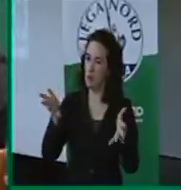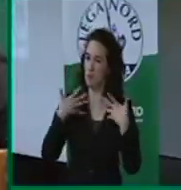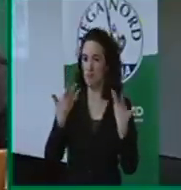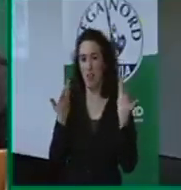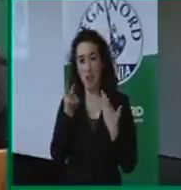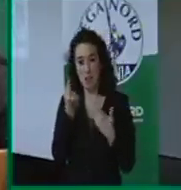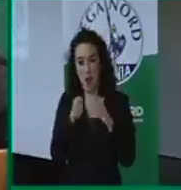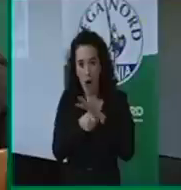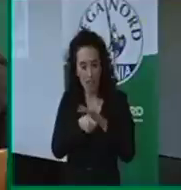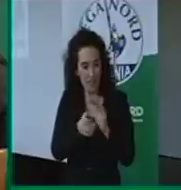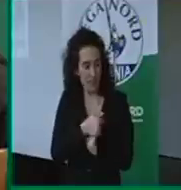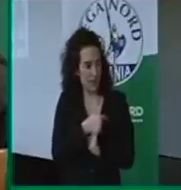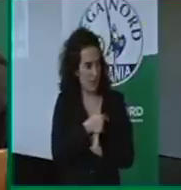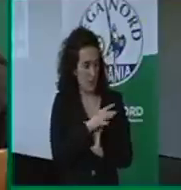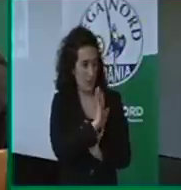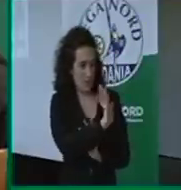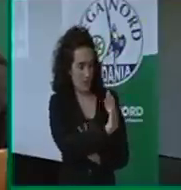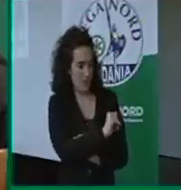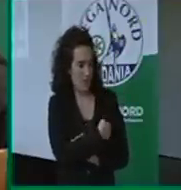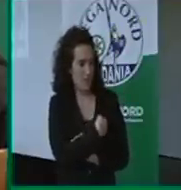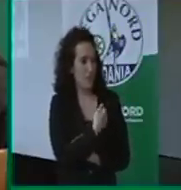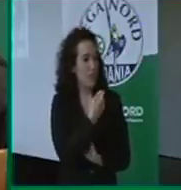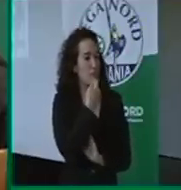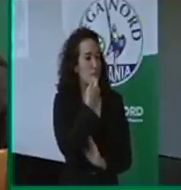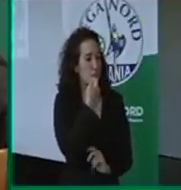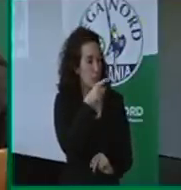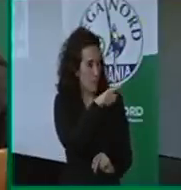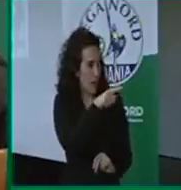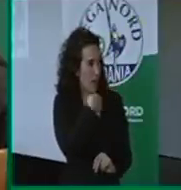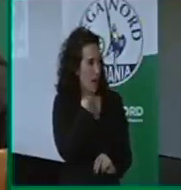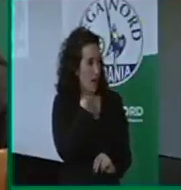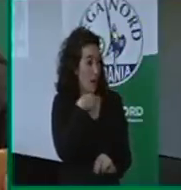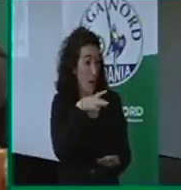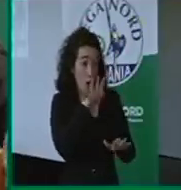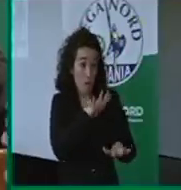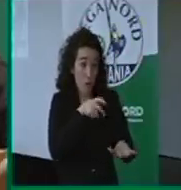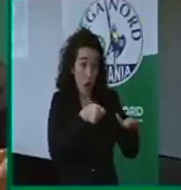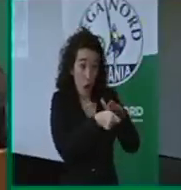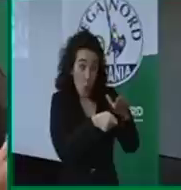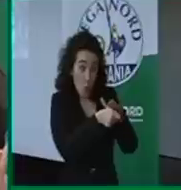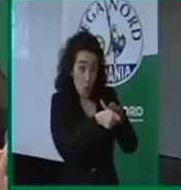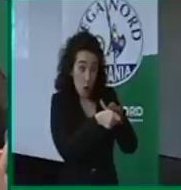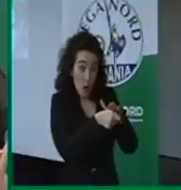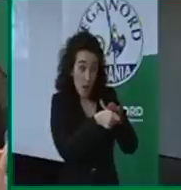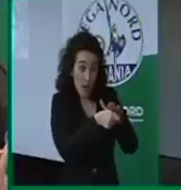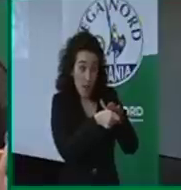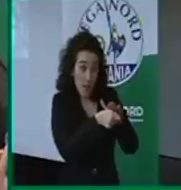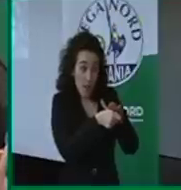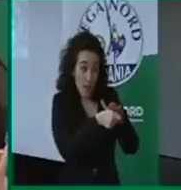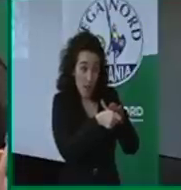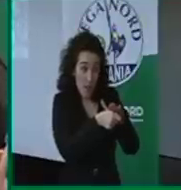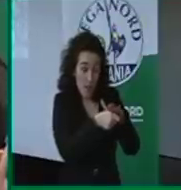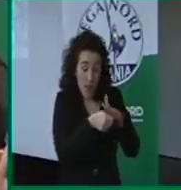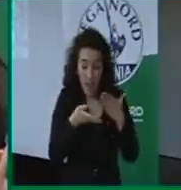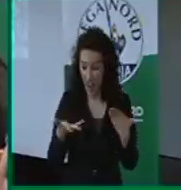via le mazzette io lo guardavo gli dicevo non ti sarà forse venuto sospetto che la corruzione non c'entra nulla con quello che sta